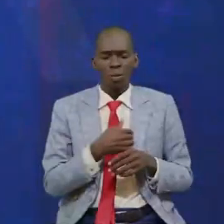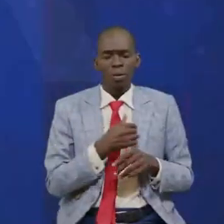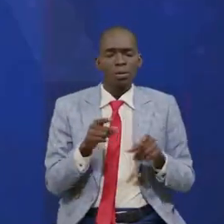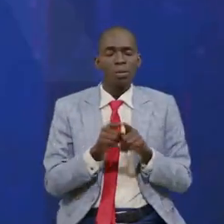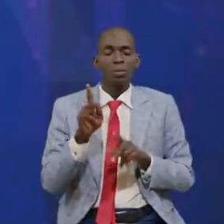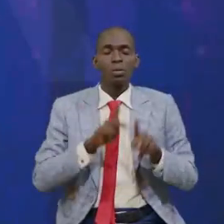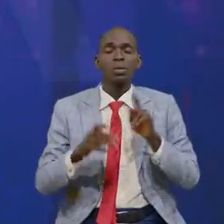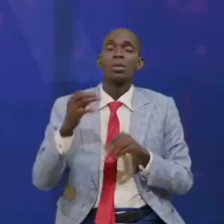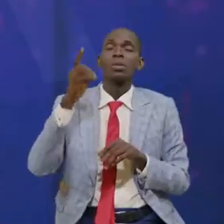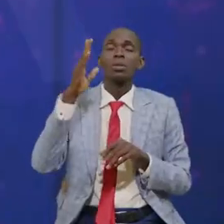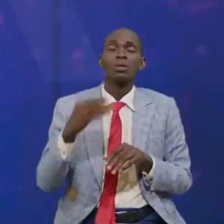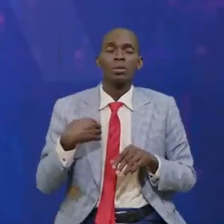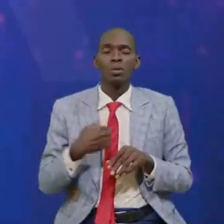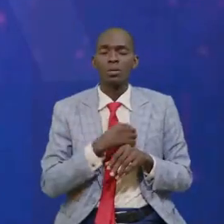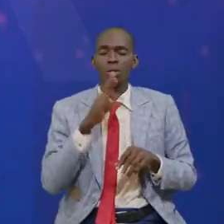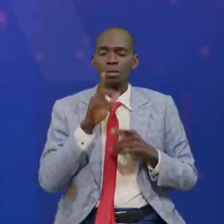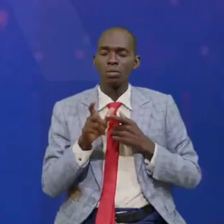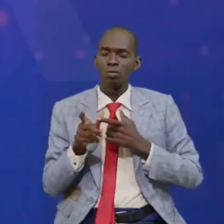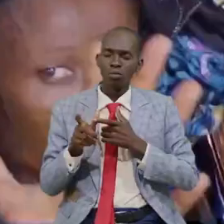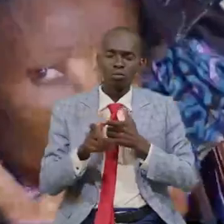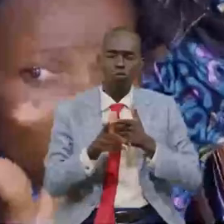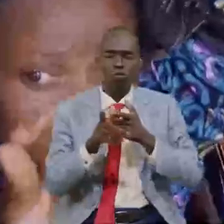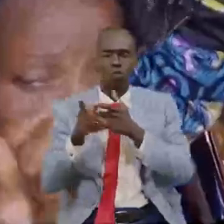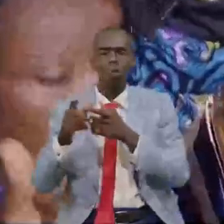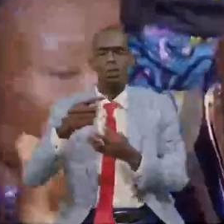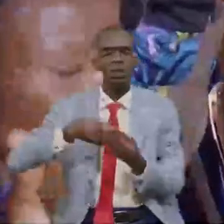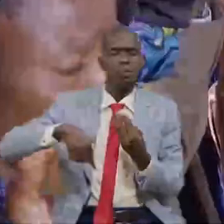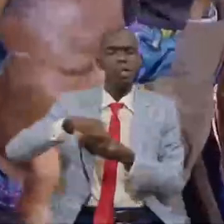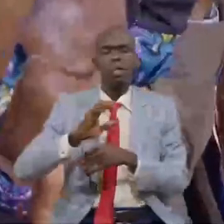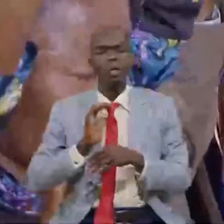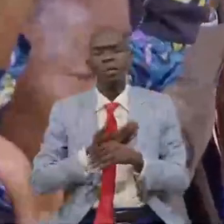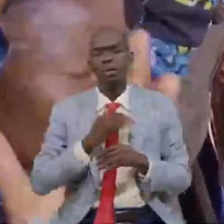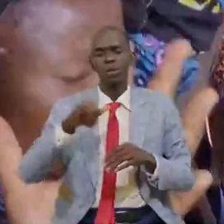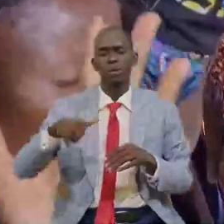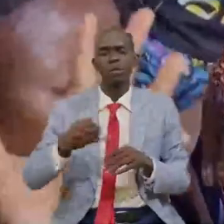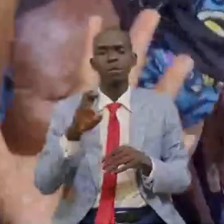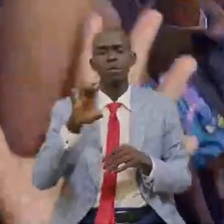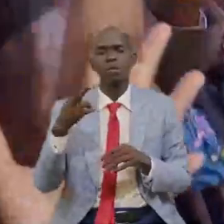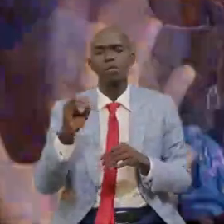Nous, en tant que peuple de Dieu, nous ferons les tours de nos murailles de Jéricho.